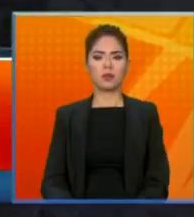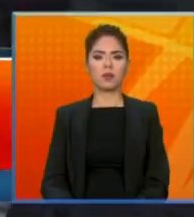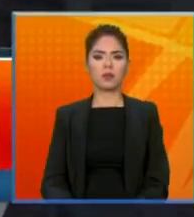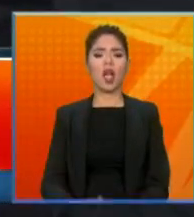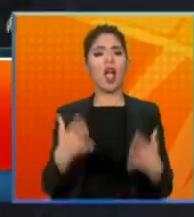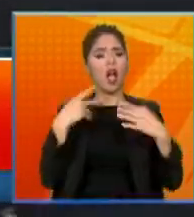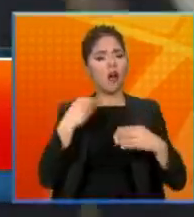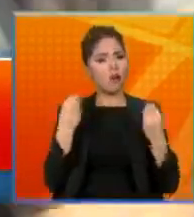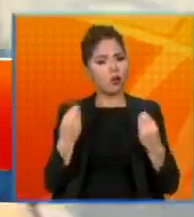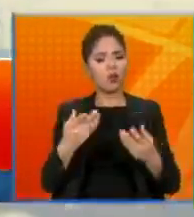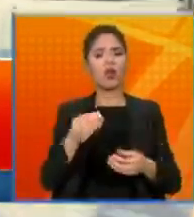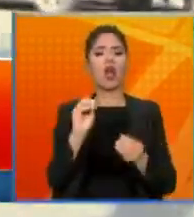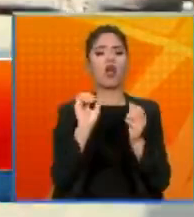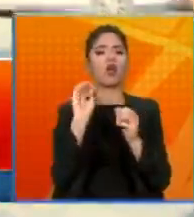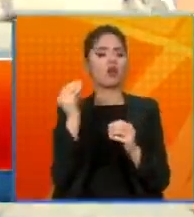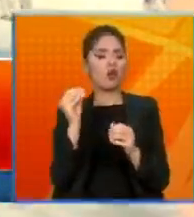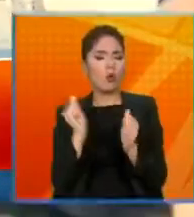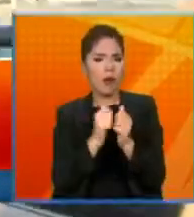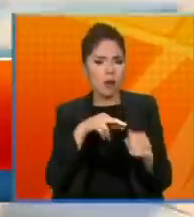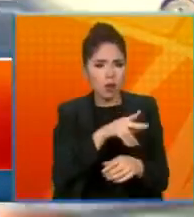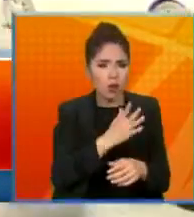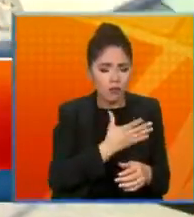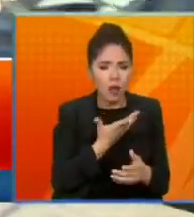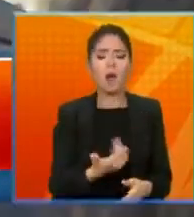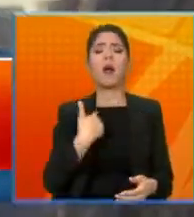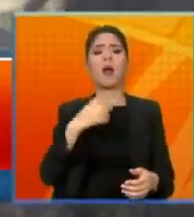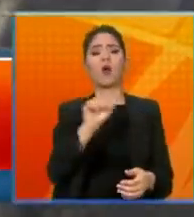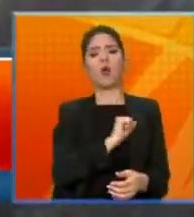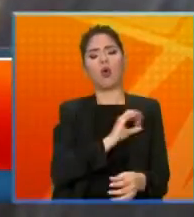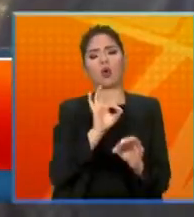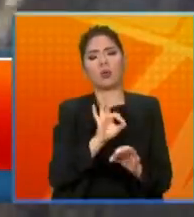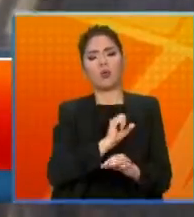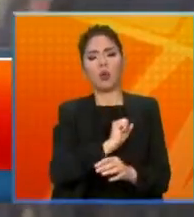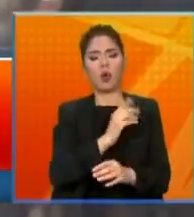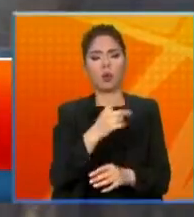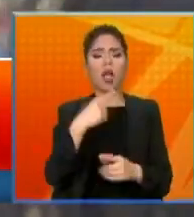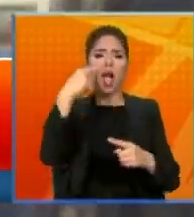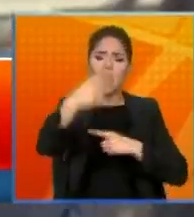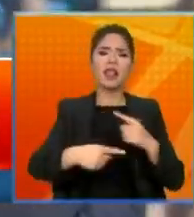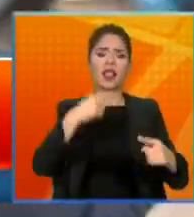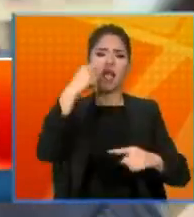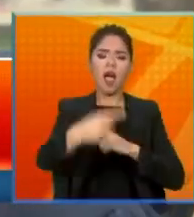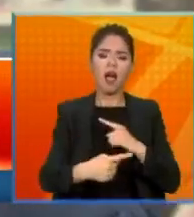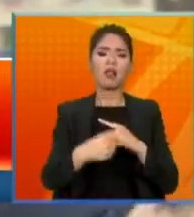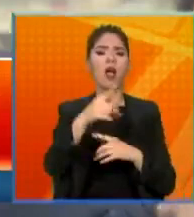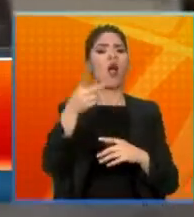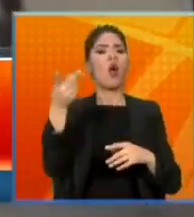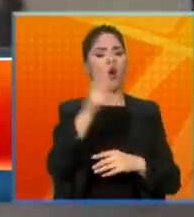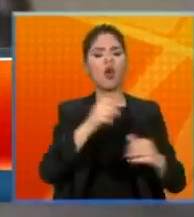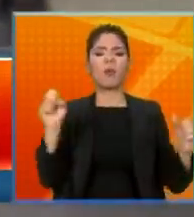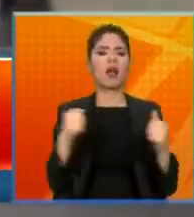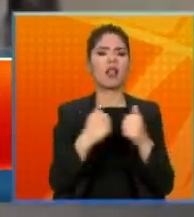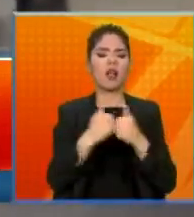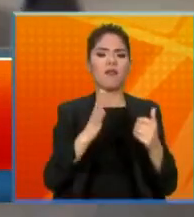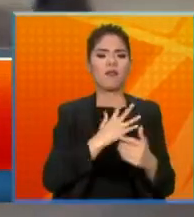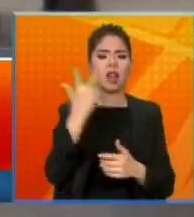Hava güzel, çocuğumuzu aldık, yürüyoruz ama şu anda bile korkuyoruz açıkçası. Her sene görüyoruz mutlaka ölümlü kazalar.